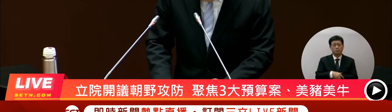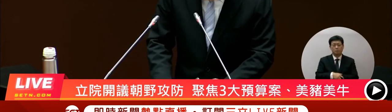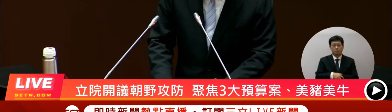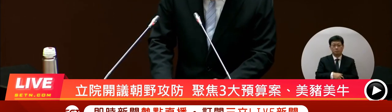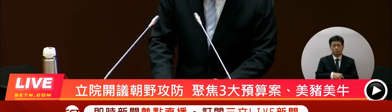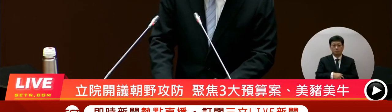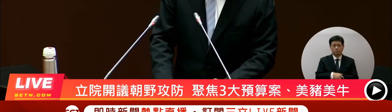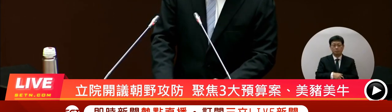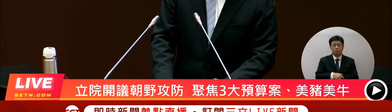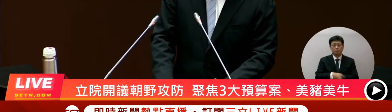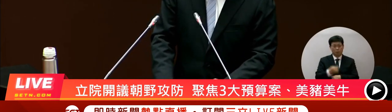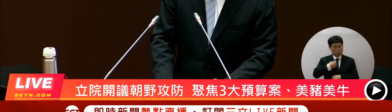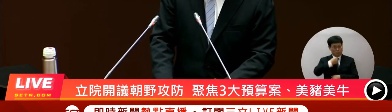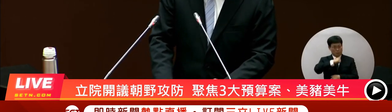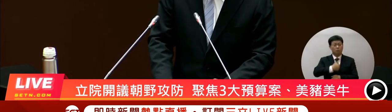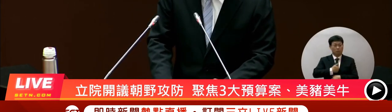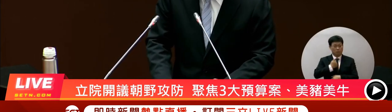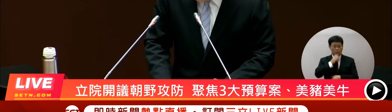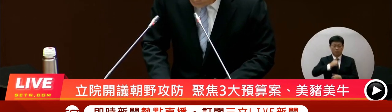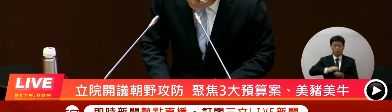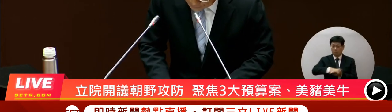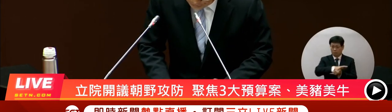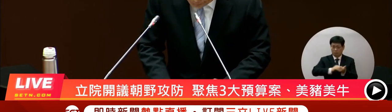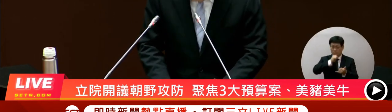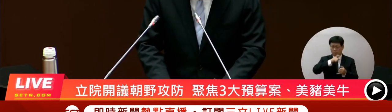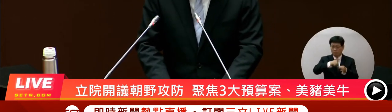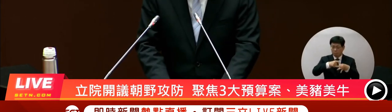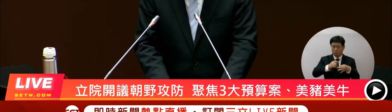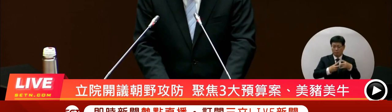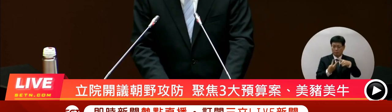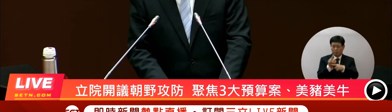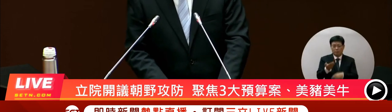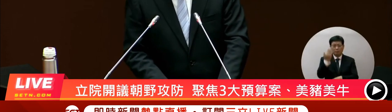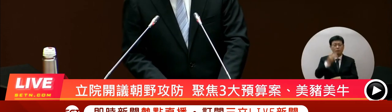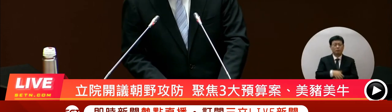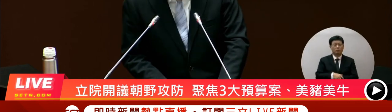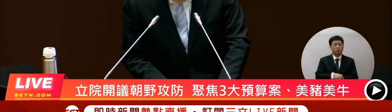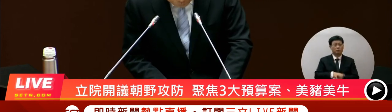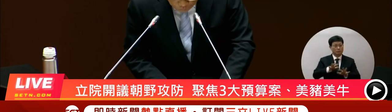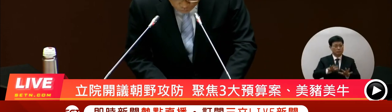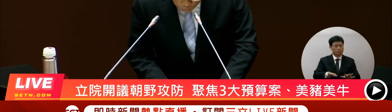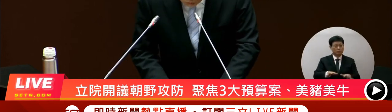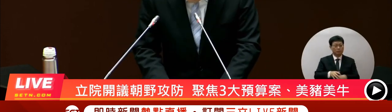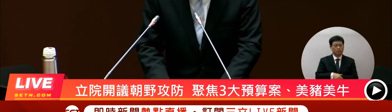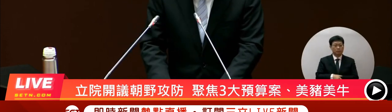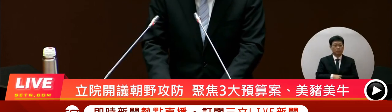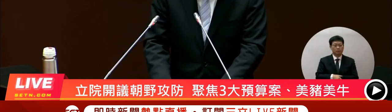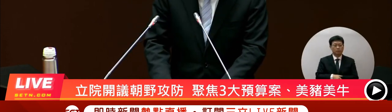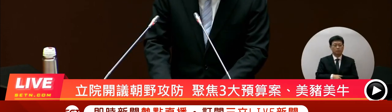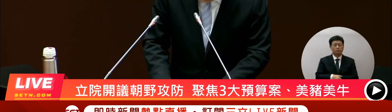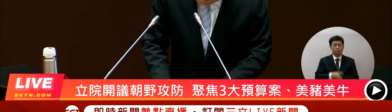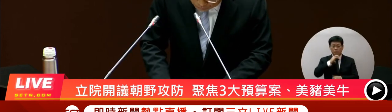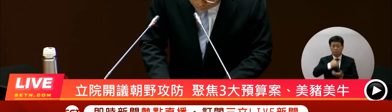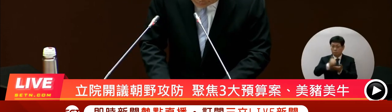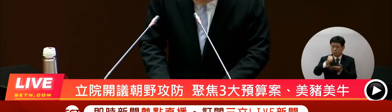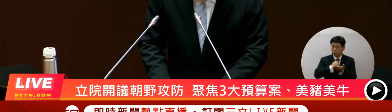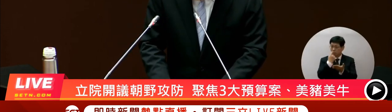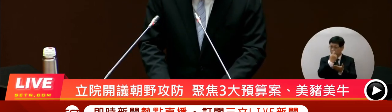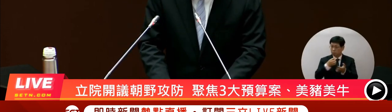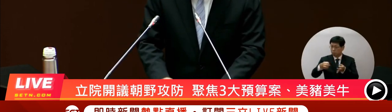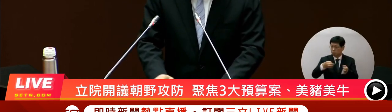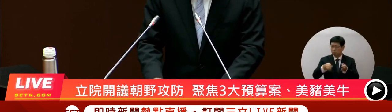过我们台湾总生产值的一半。而目前我们进出口